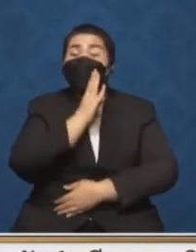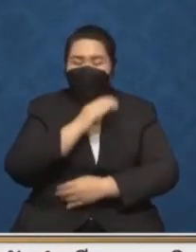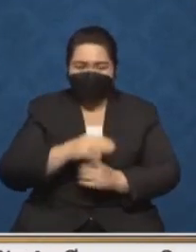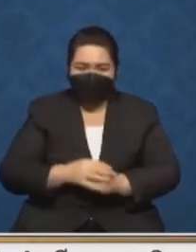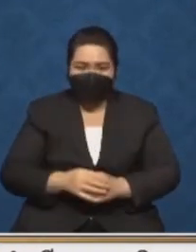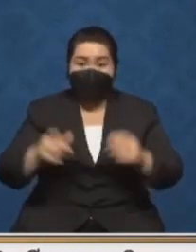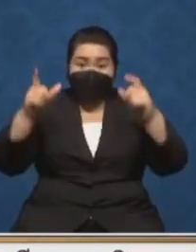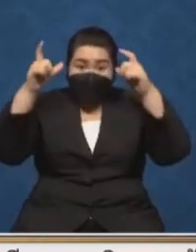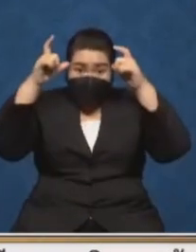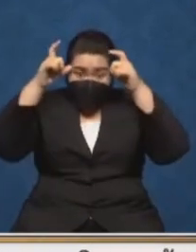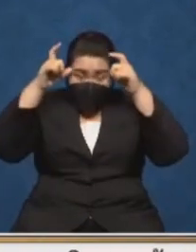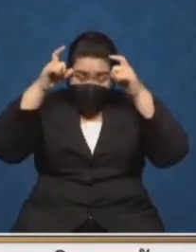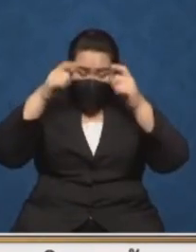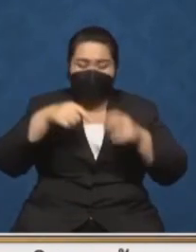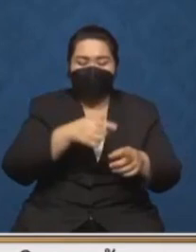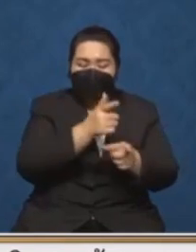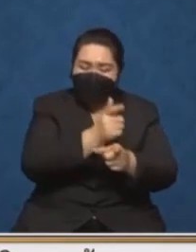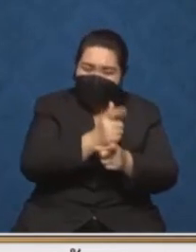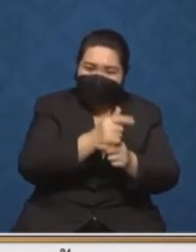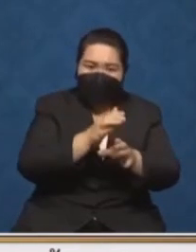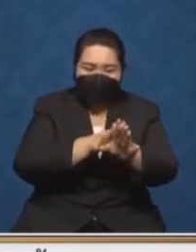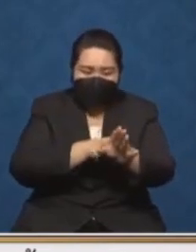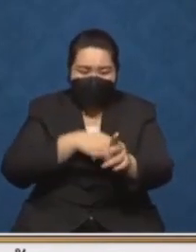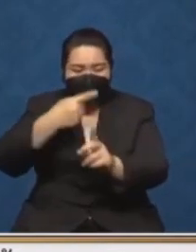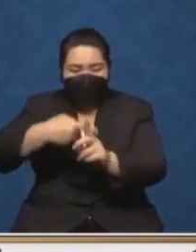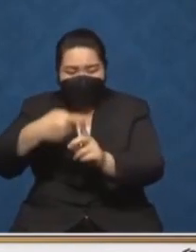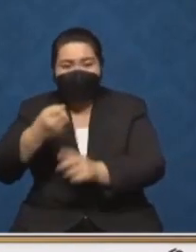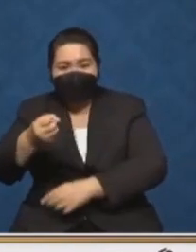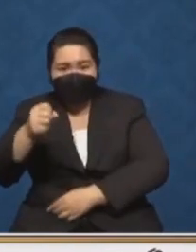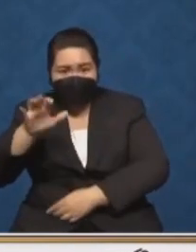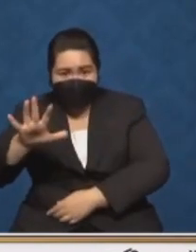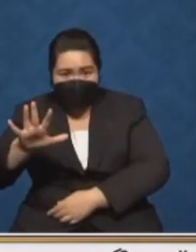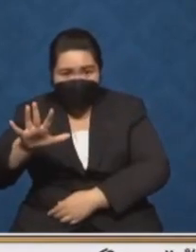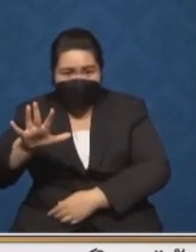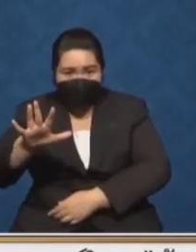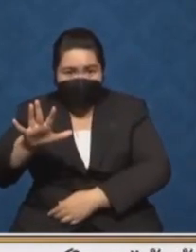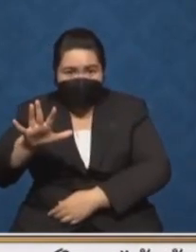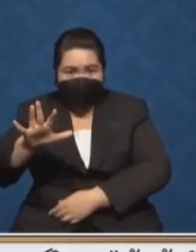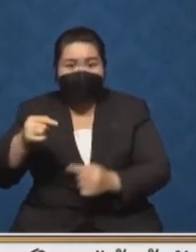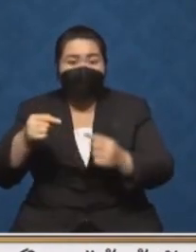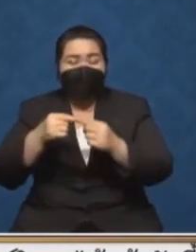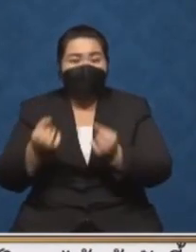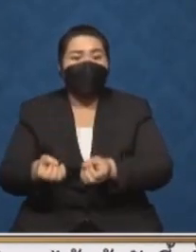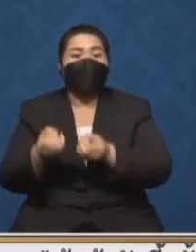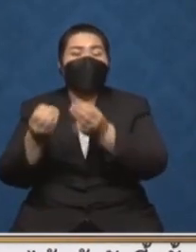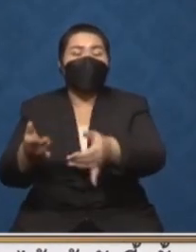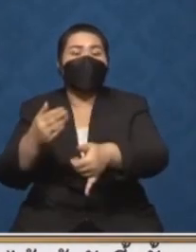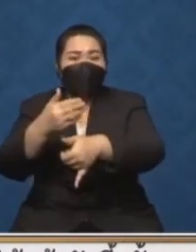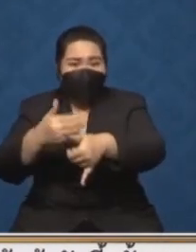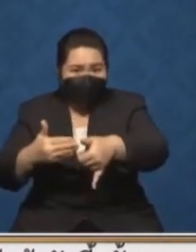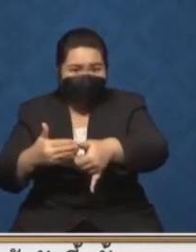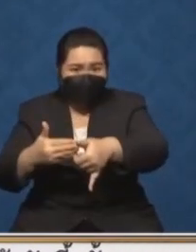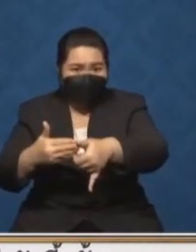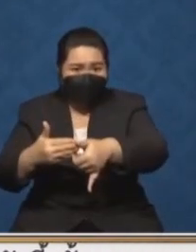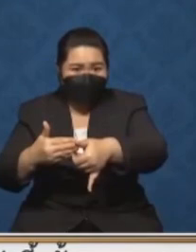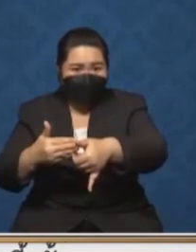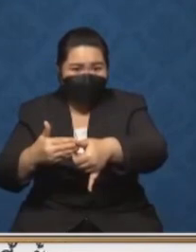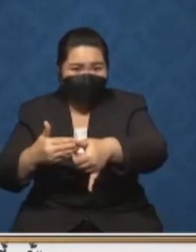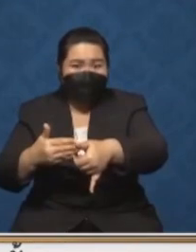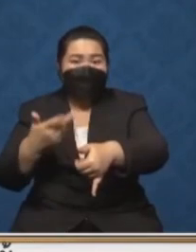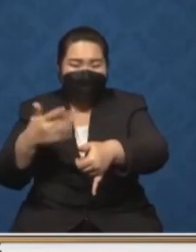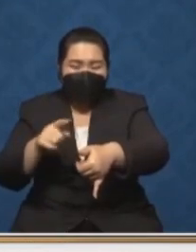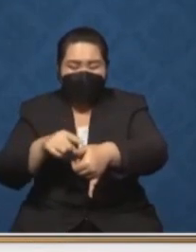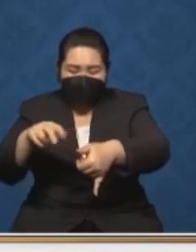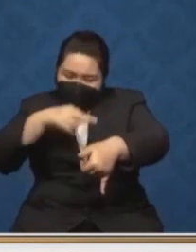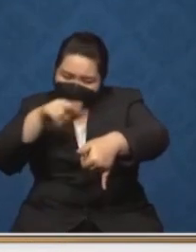นยัคำ 15 เดือนได้เวลาที่จะลงเขาเลือกวาลงเข้าห้องทำแะมีการ